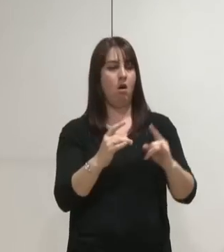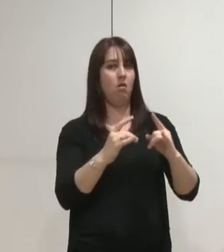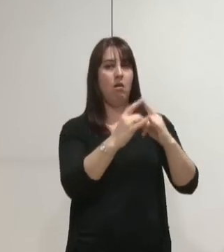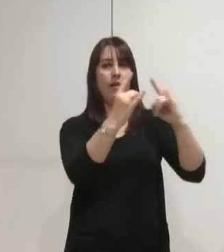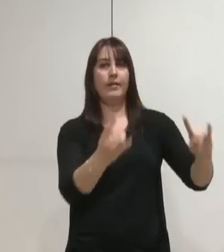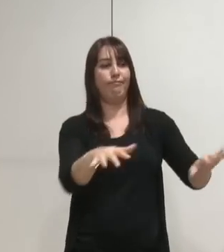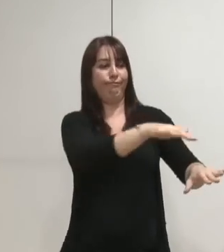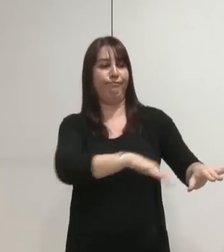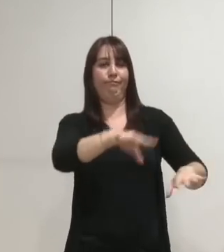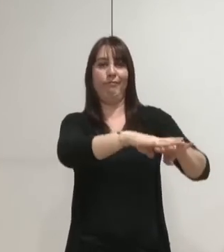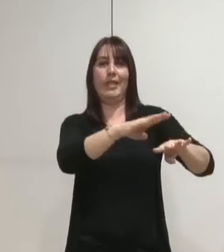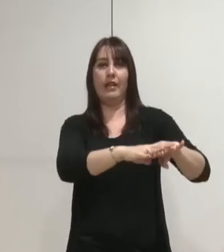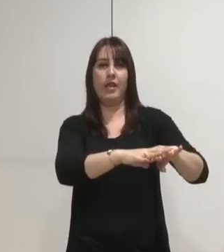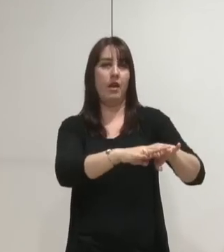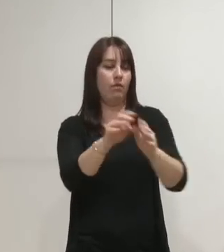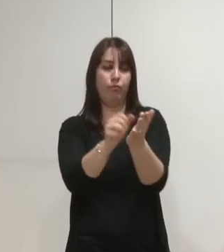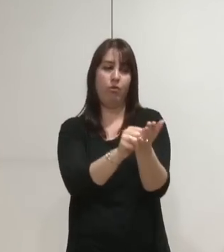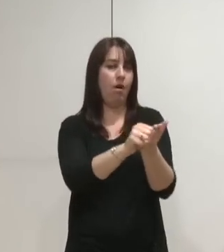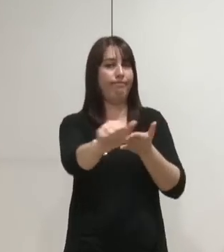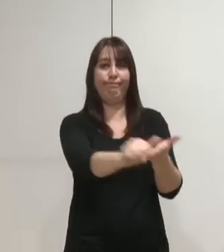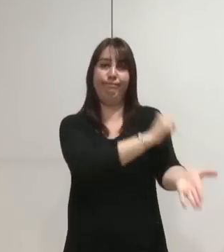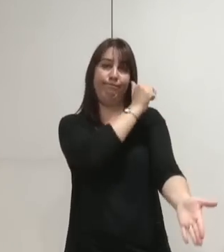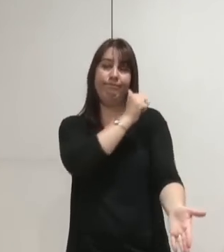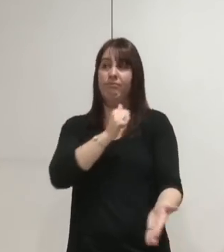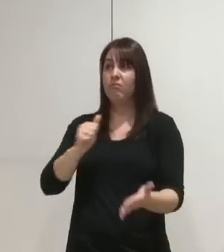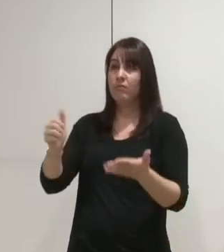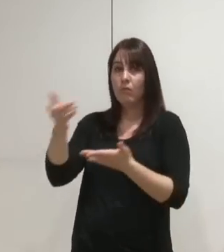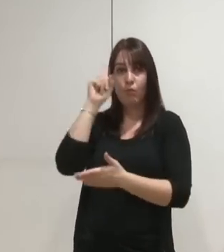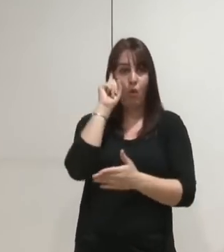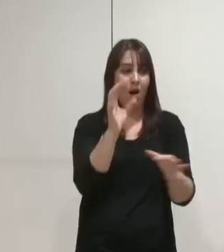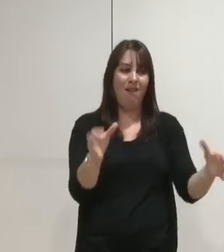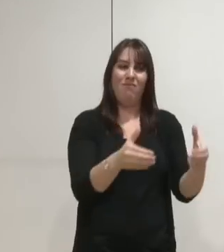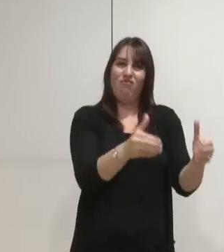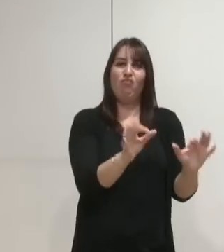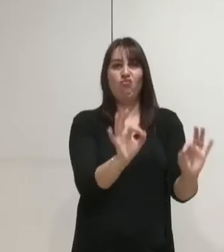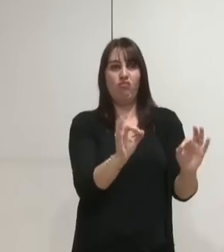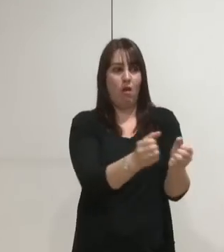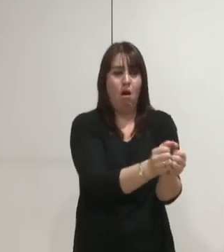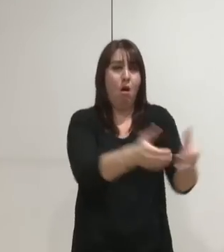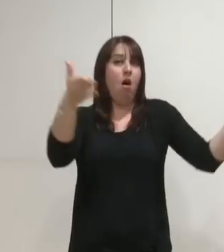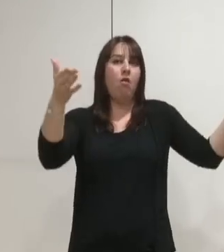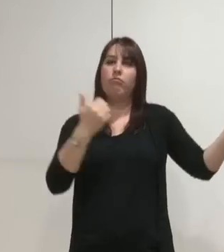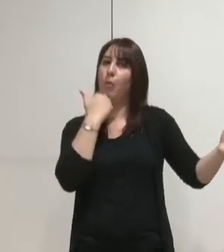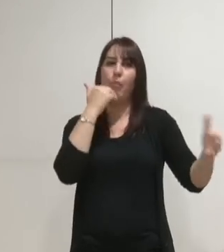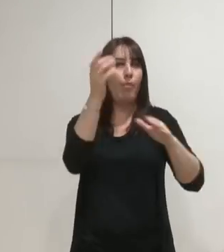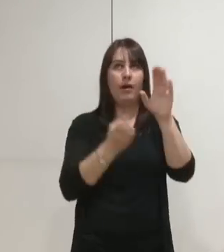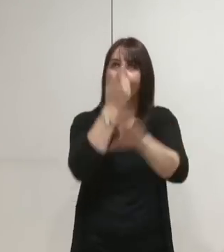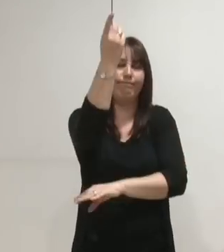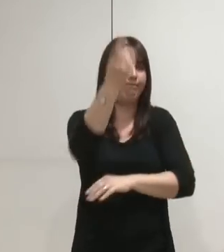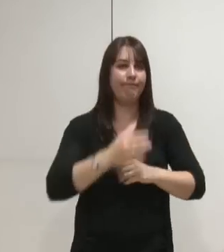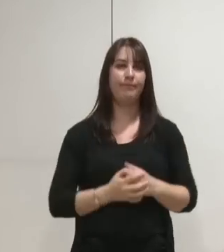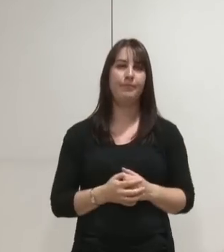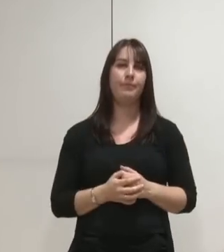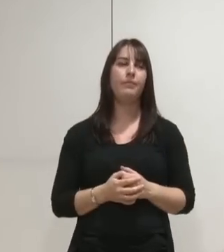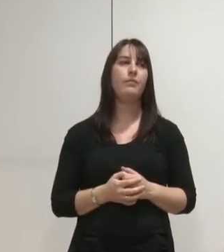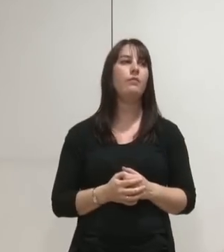du bidonville de la vie générale une fois la taille critique dépassé cela ne pouvait plus durer nous parlons